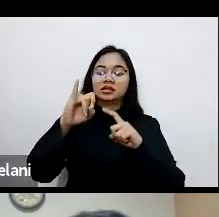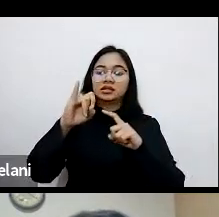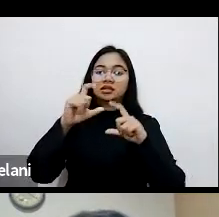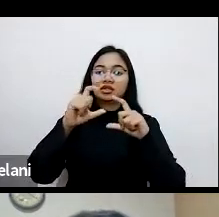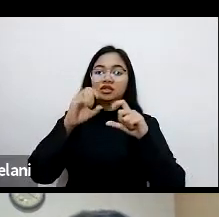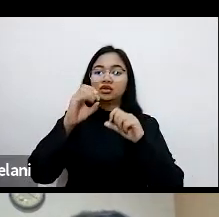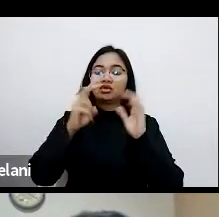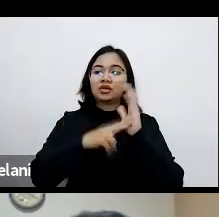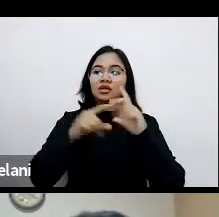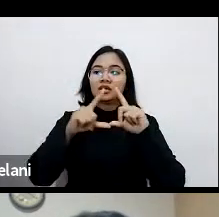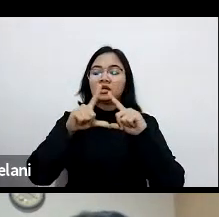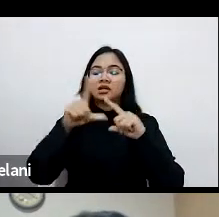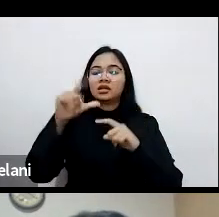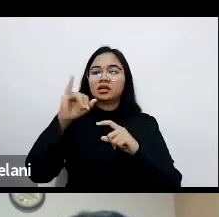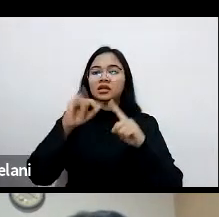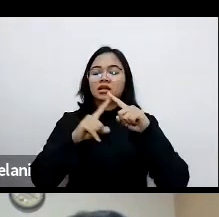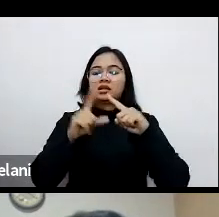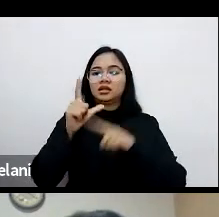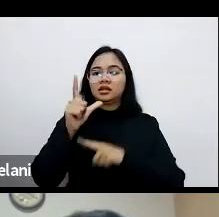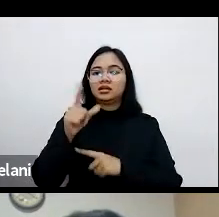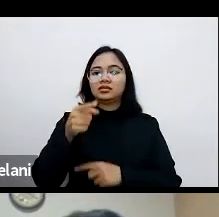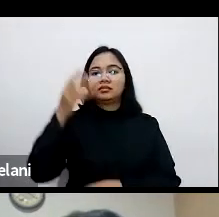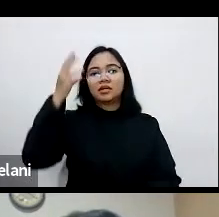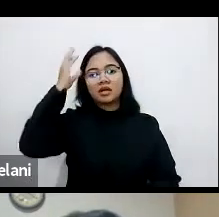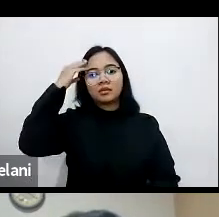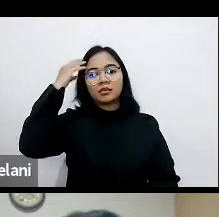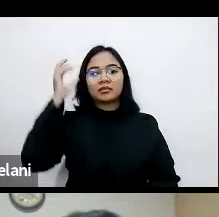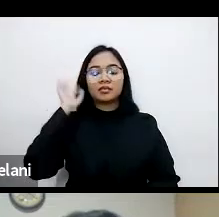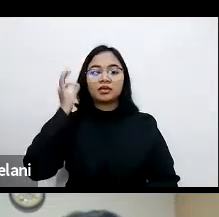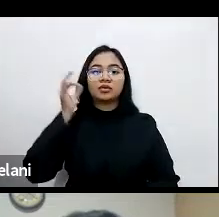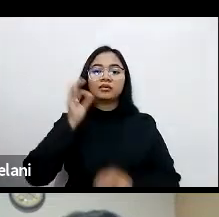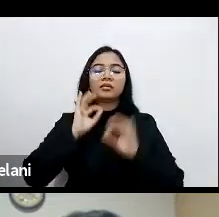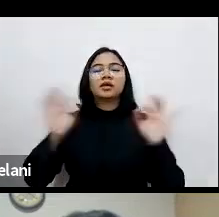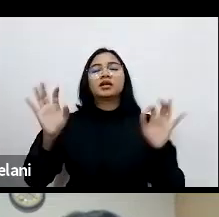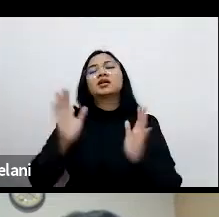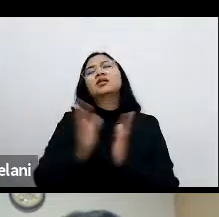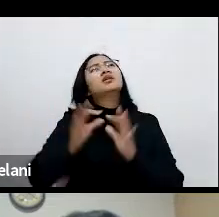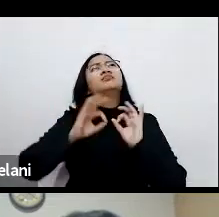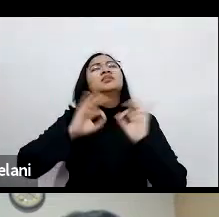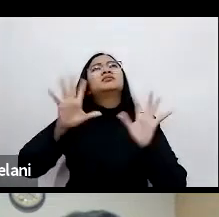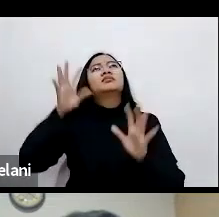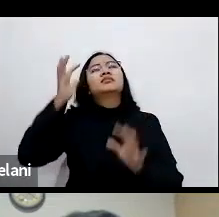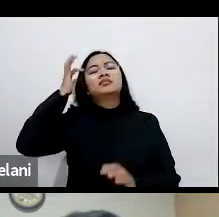Hal-hal demikianlah yang pengalaman perempuan ini berbeda dan sebagainya, itu